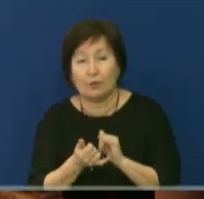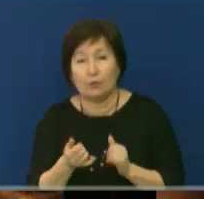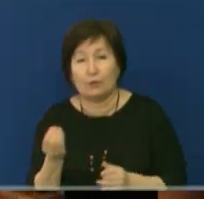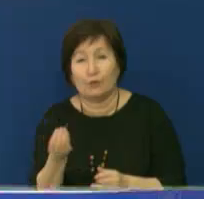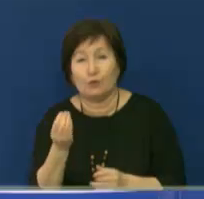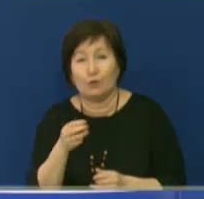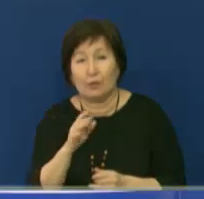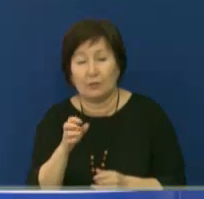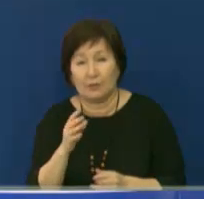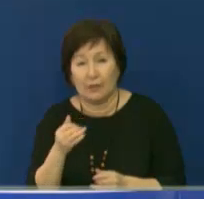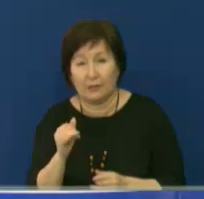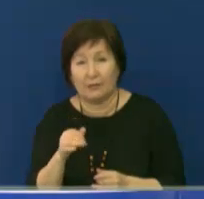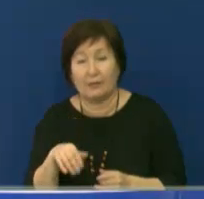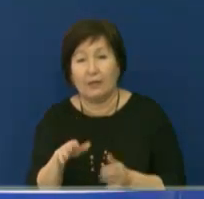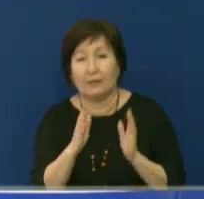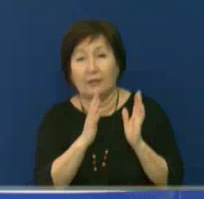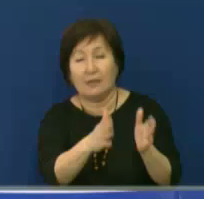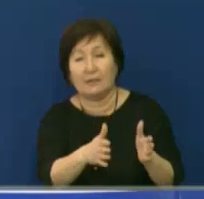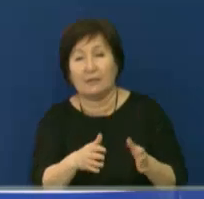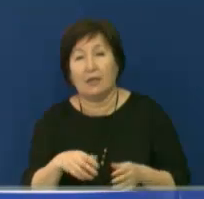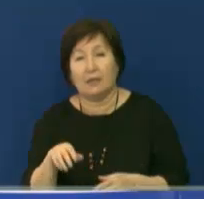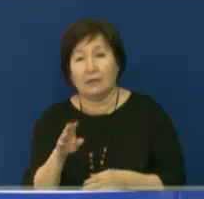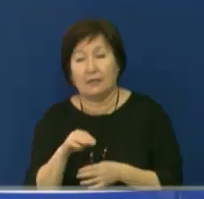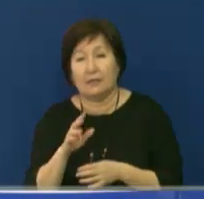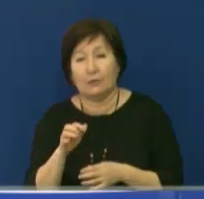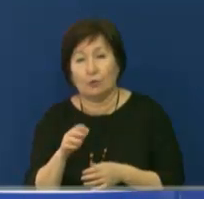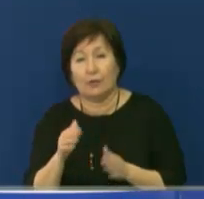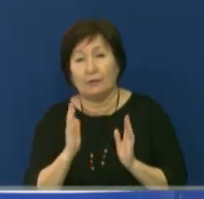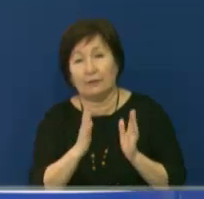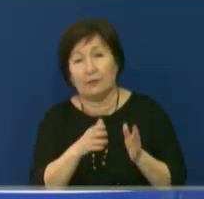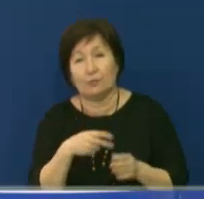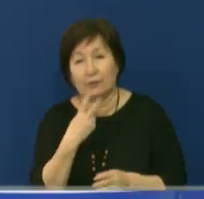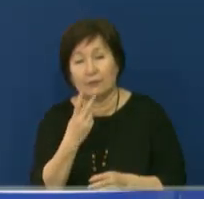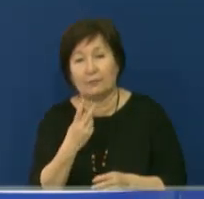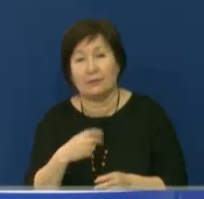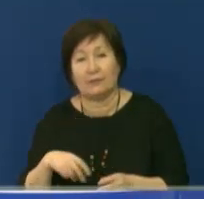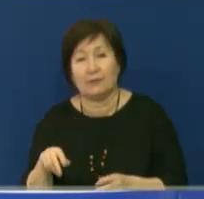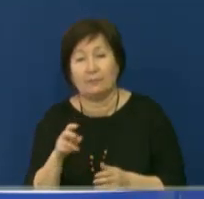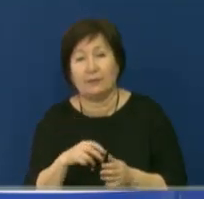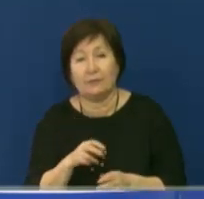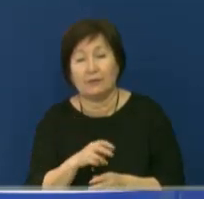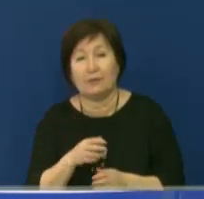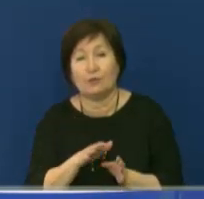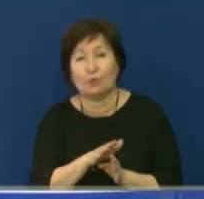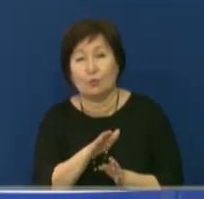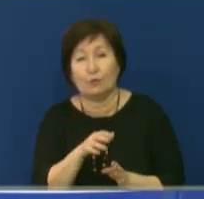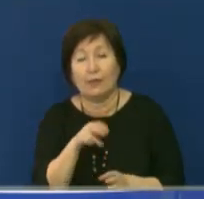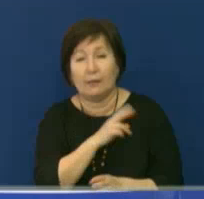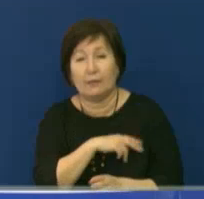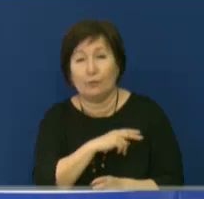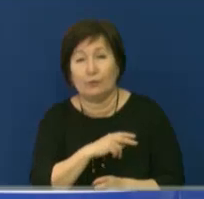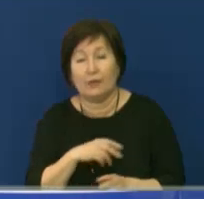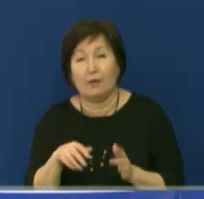Майқапшағай автожолдарының қайта жаңартылған учаскелерін қарап, жол бойындағы сервис жұмыстарын көрді. Министр өткен жылы салынған